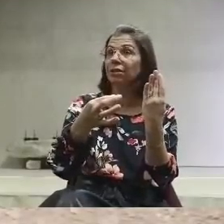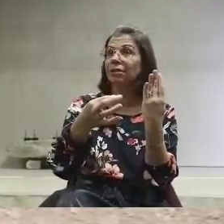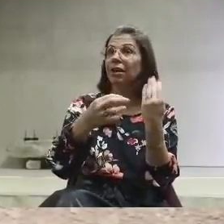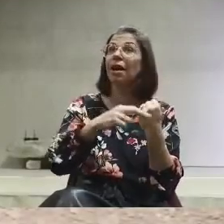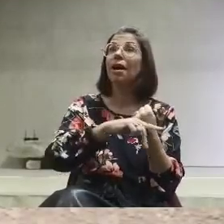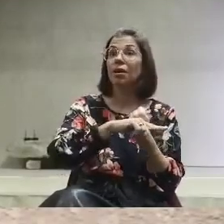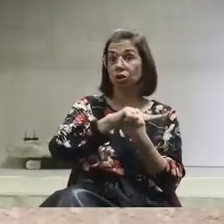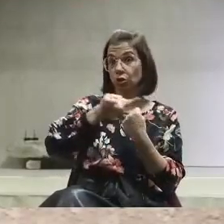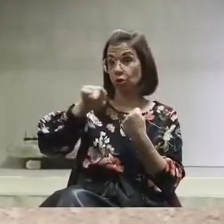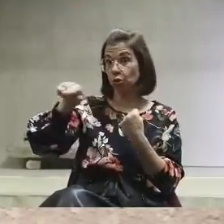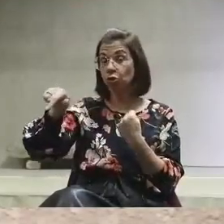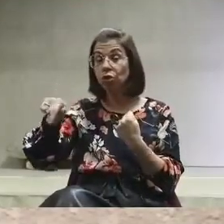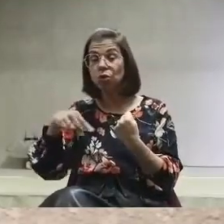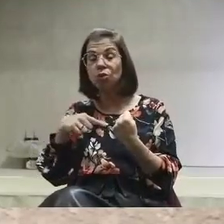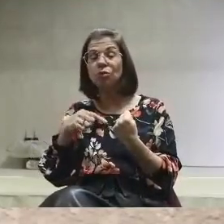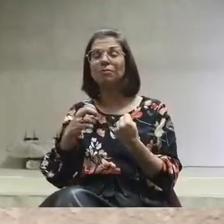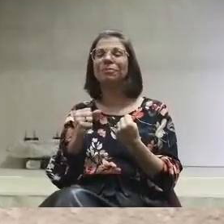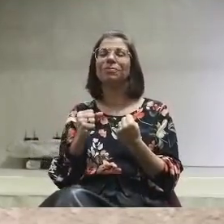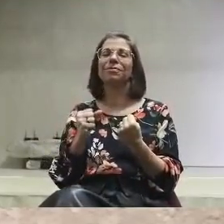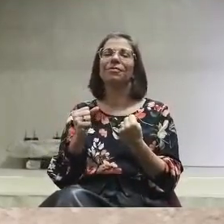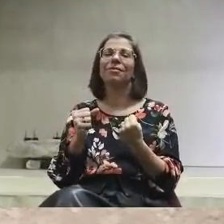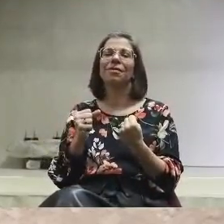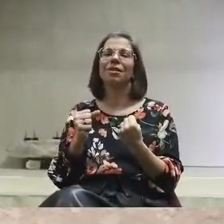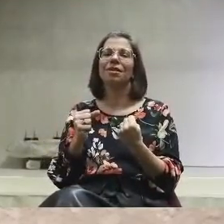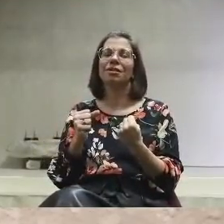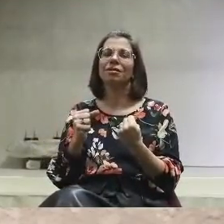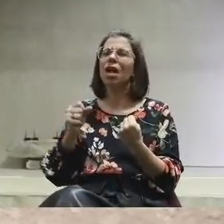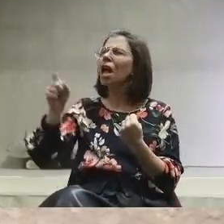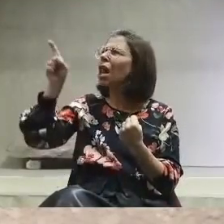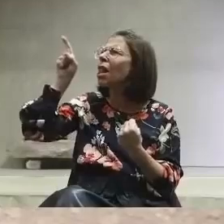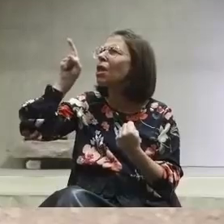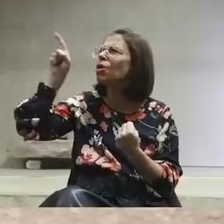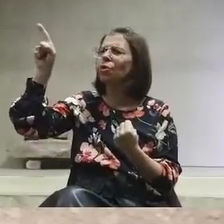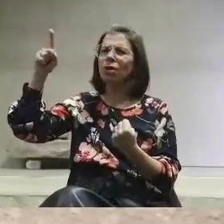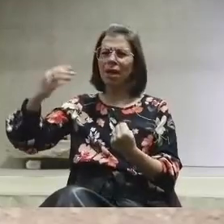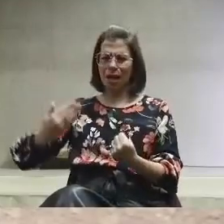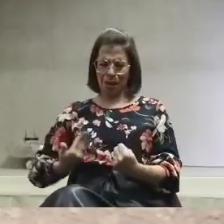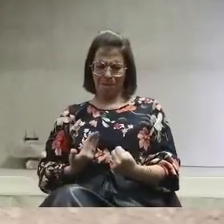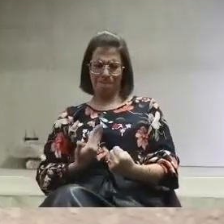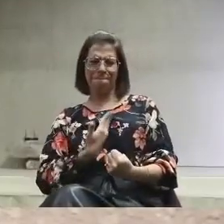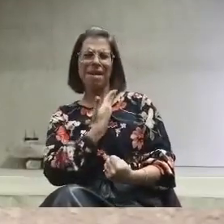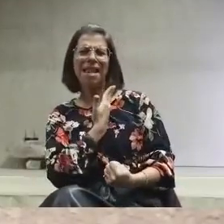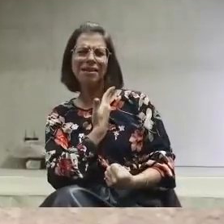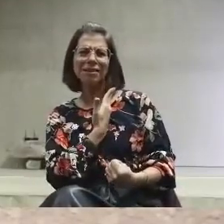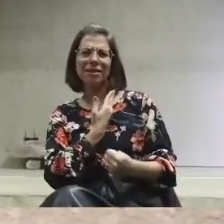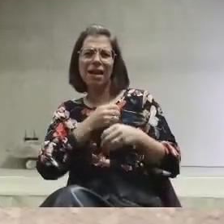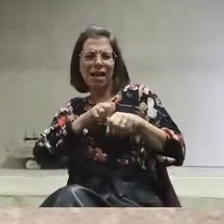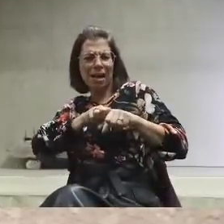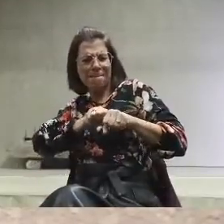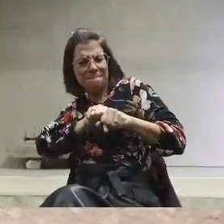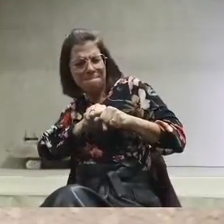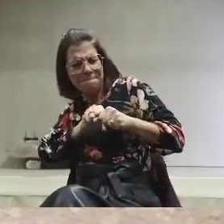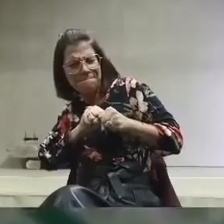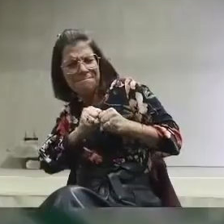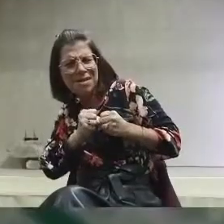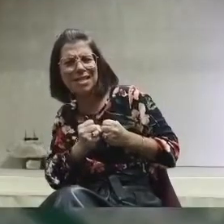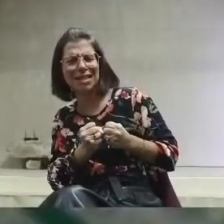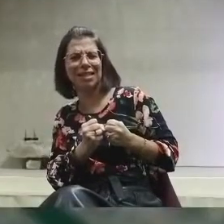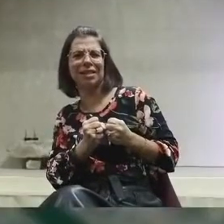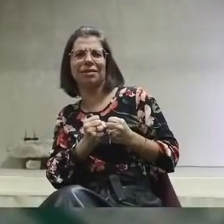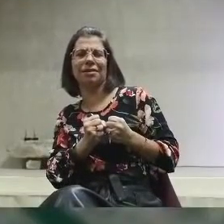Ésaïe 53, il était blessé pour nos péchés, brisé pour nos